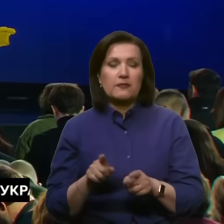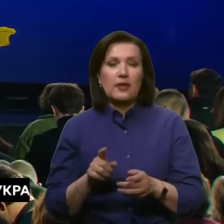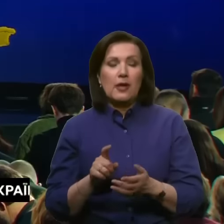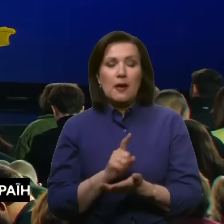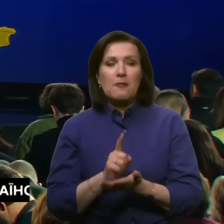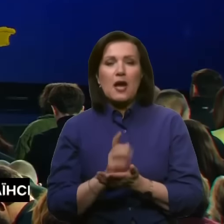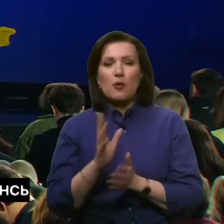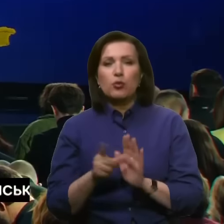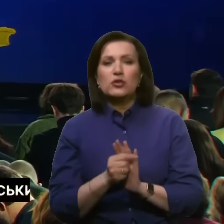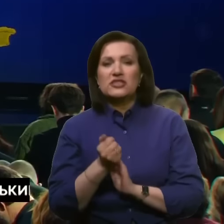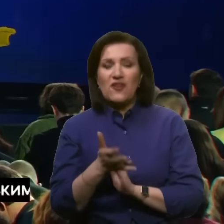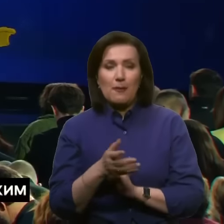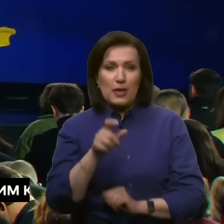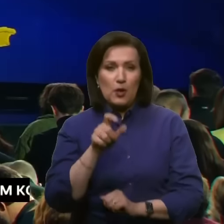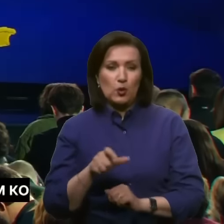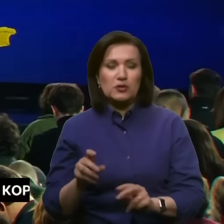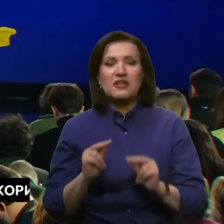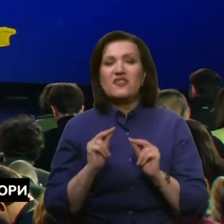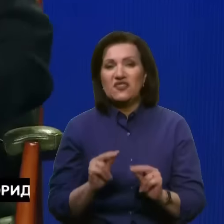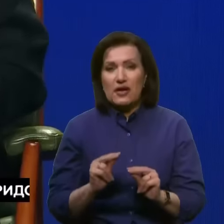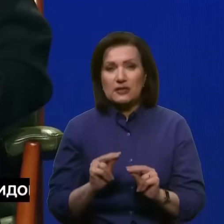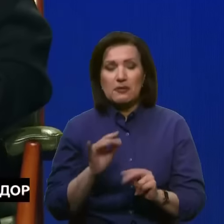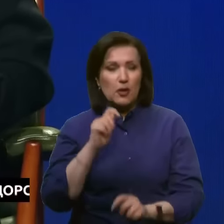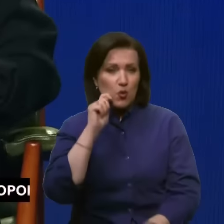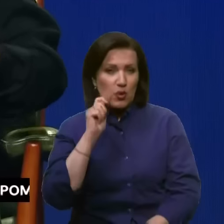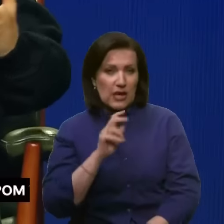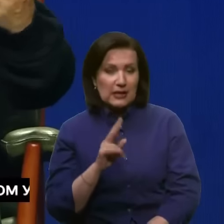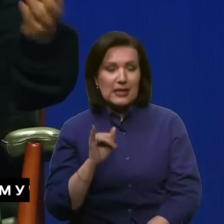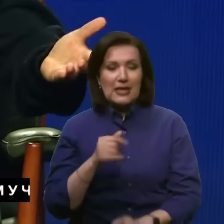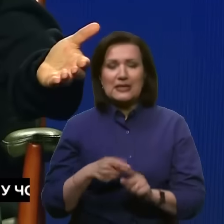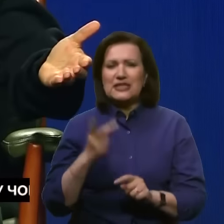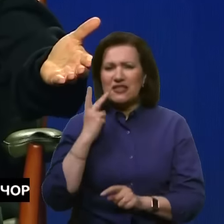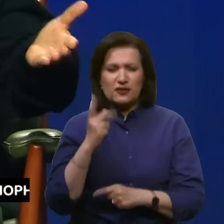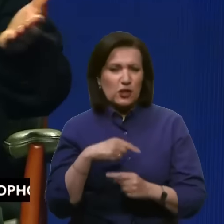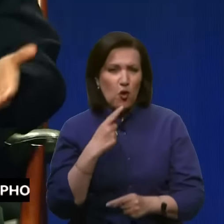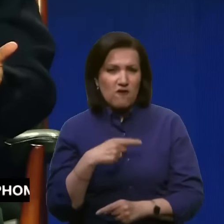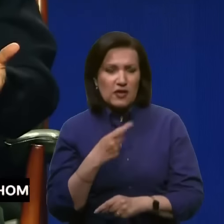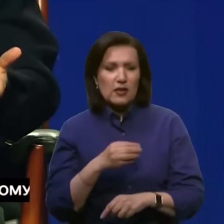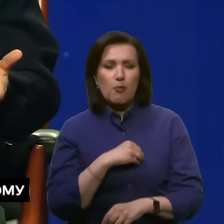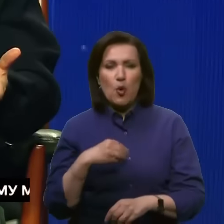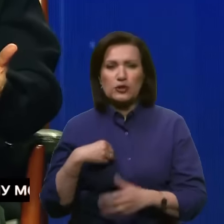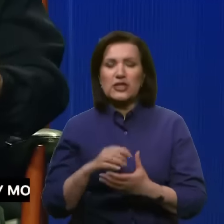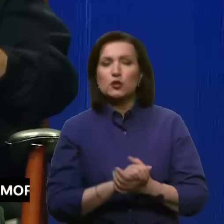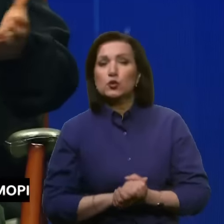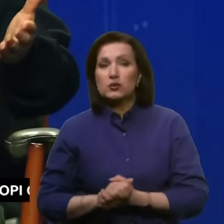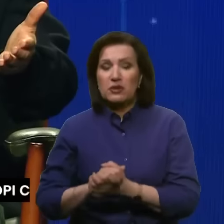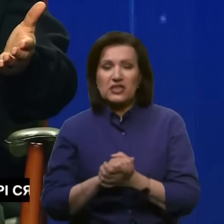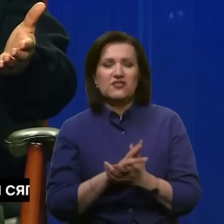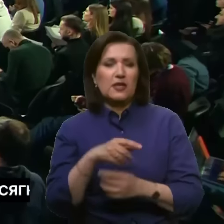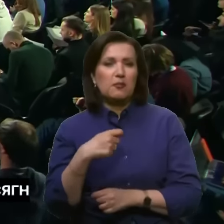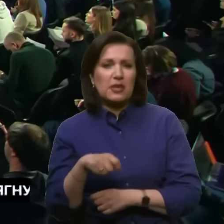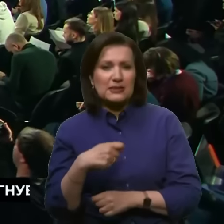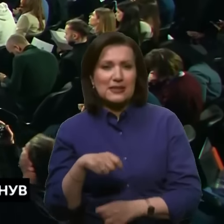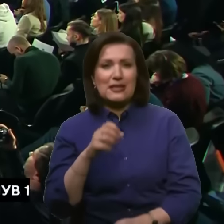маємо бути з вами людьми відвертими. І Україна, і це завжди говорило польське суспільство, і